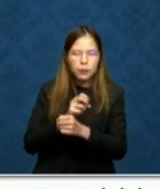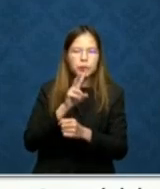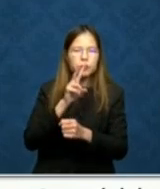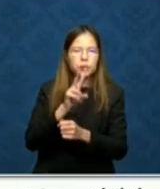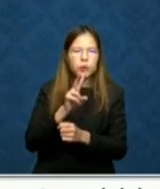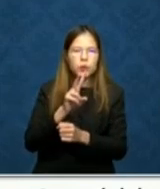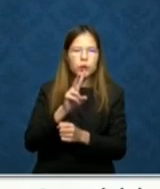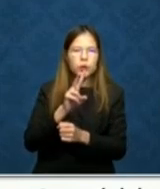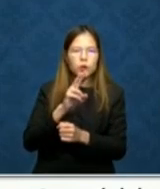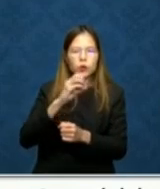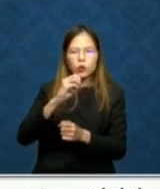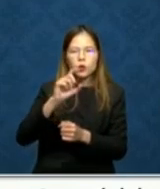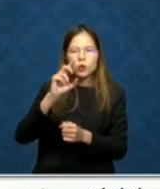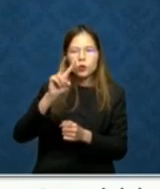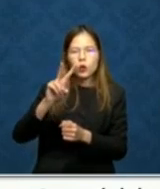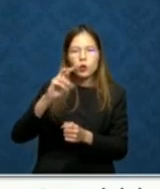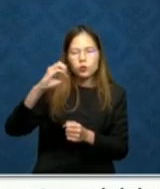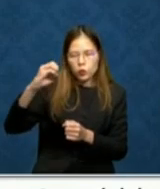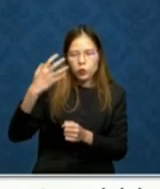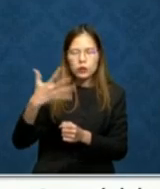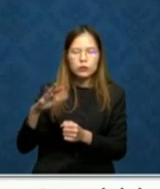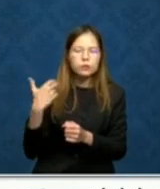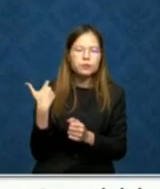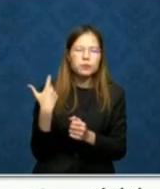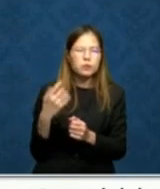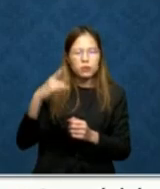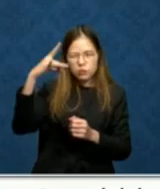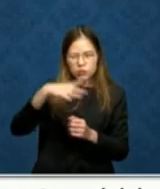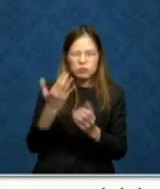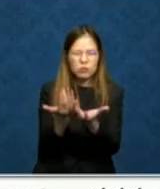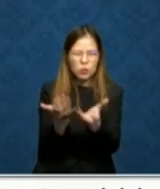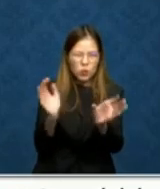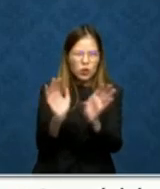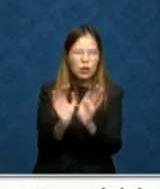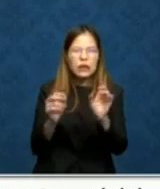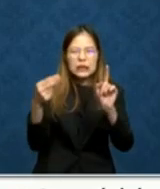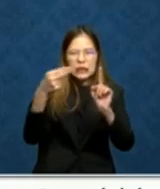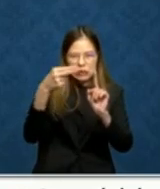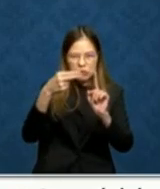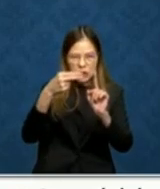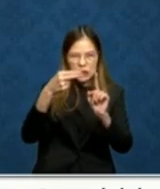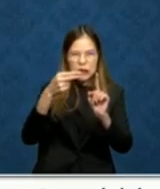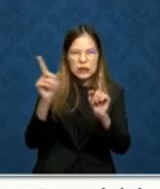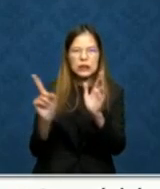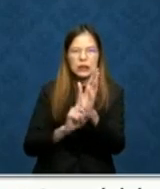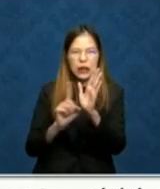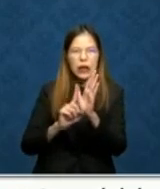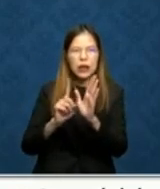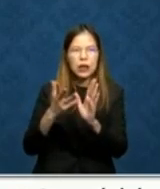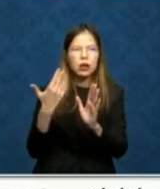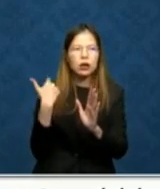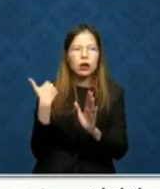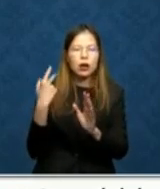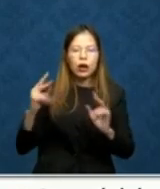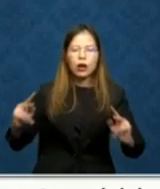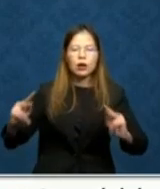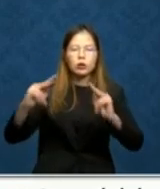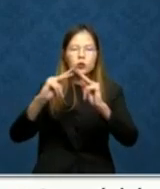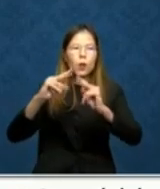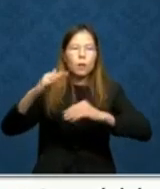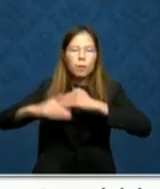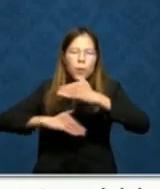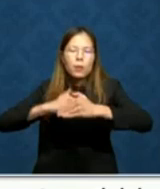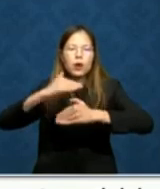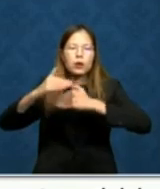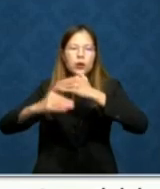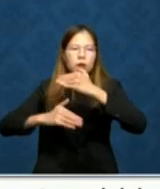ะมีการรับแจ้งเกี่ยวกับความรุนแรงในครอบครัวเนี่ยมากถึง 10,000 ครั้งและสถิติจากกระทรวงพัฒนาสังคม